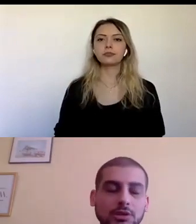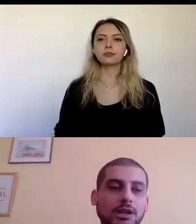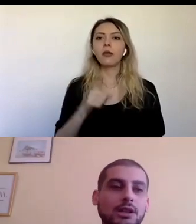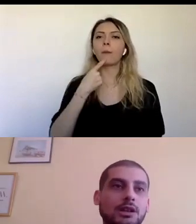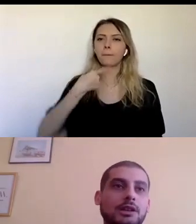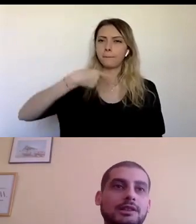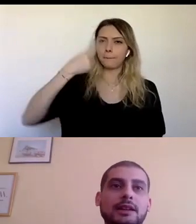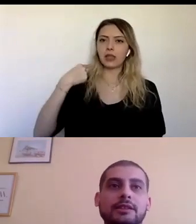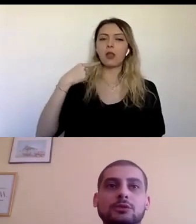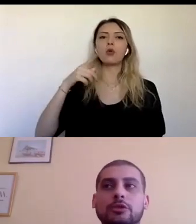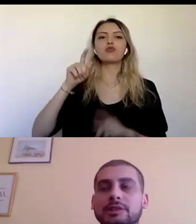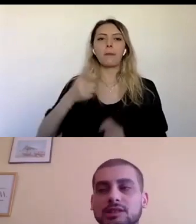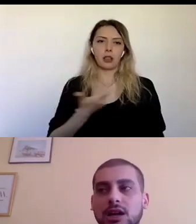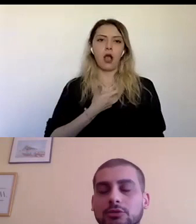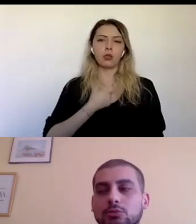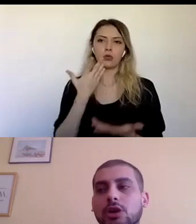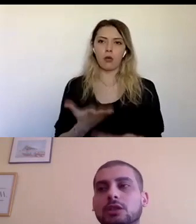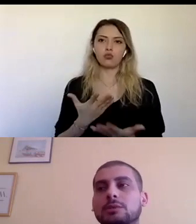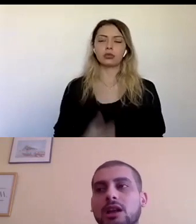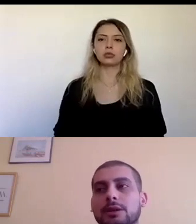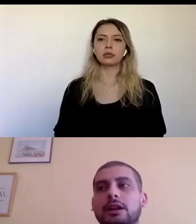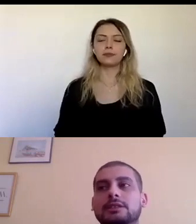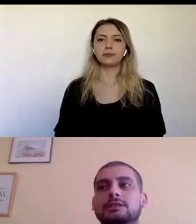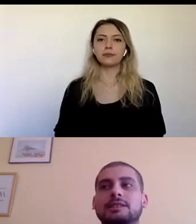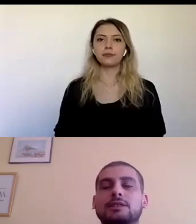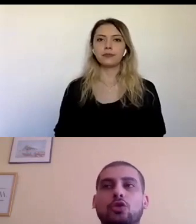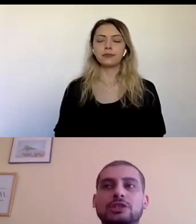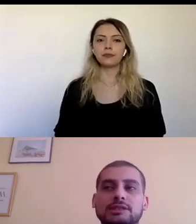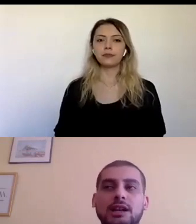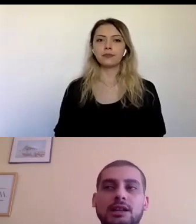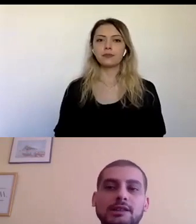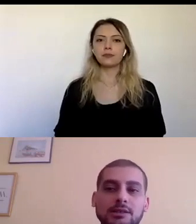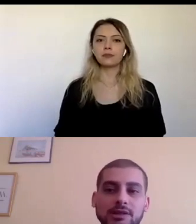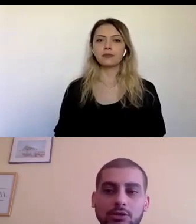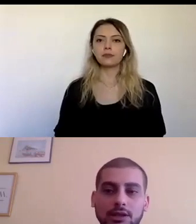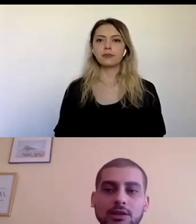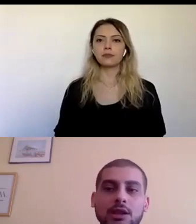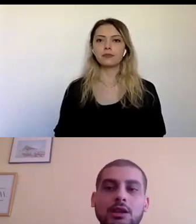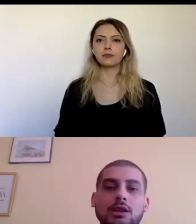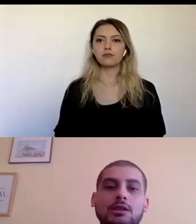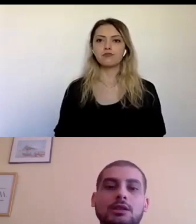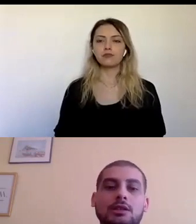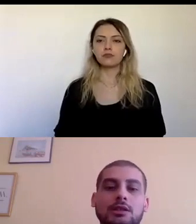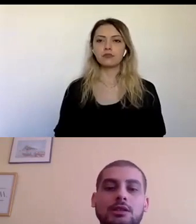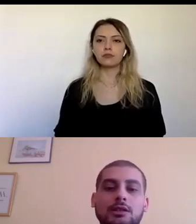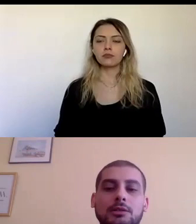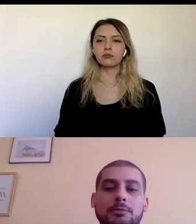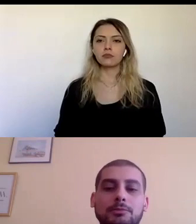kanun, kişisel verilerin korunması kanunu. Bu kanunla beraber artık zaten öncesinde anayasamızda olan